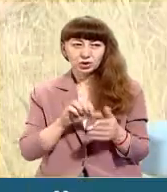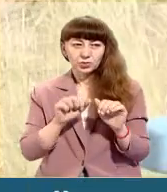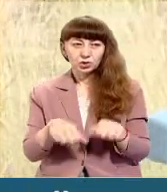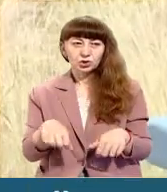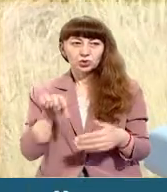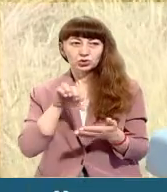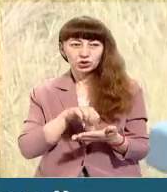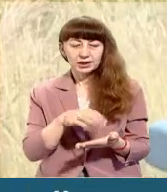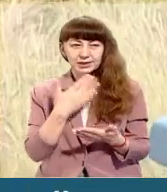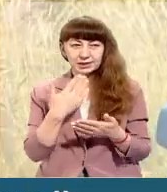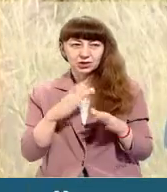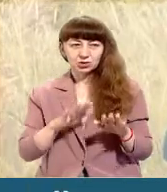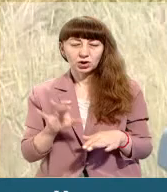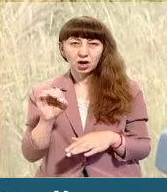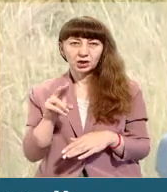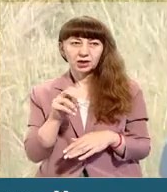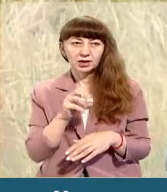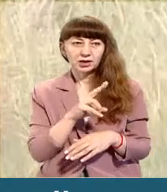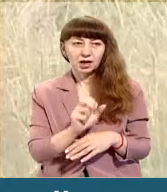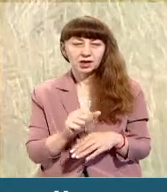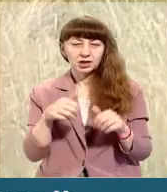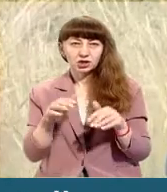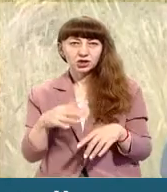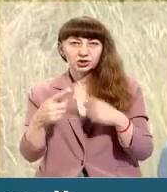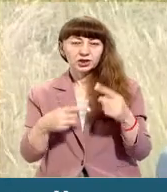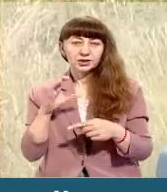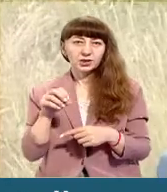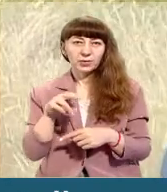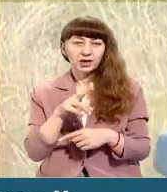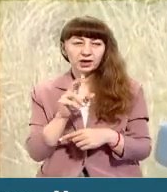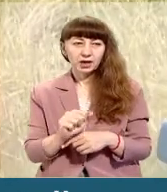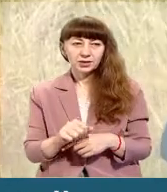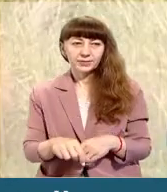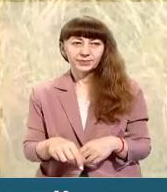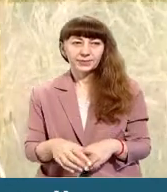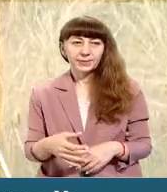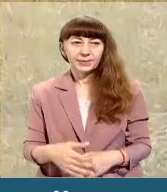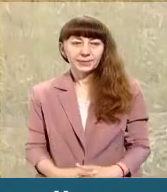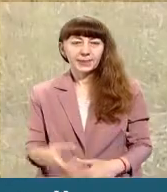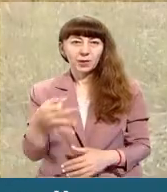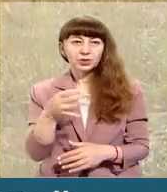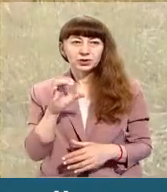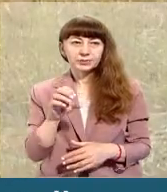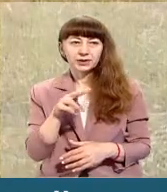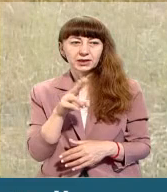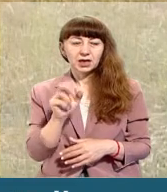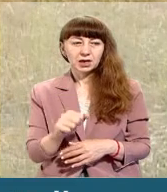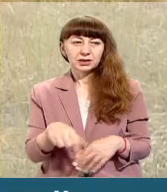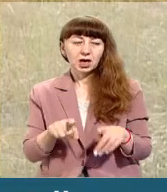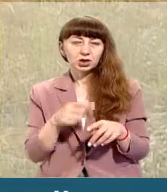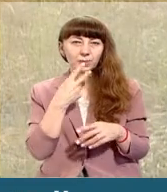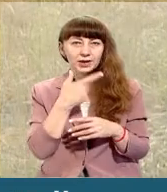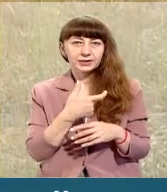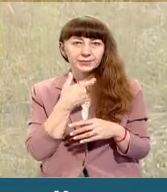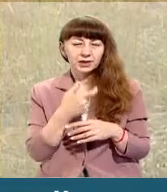участвовать не только через АКК. Сейчас решили и через СПК выдавать эти деньги, через областную СПК. Министр также посетил